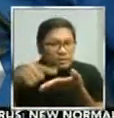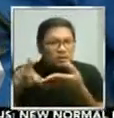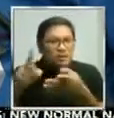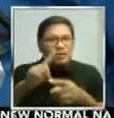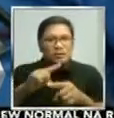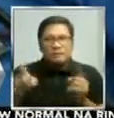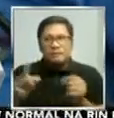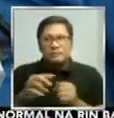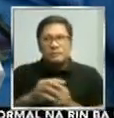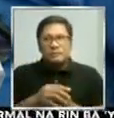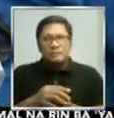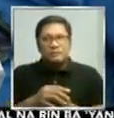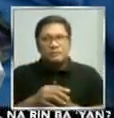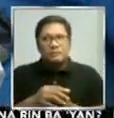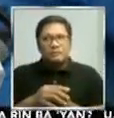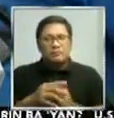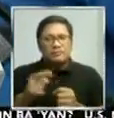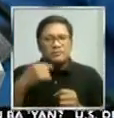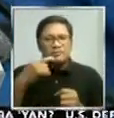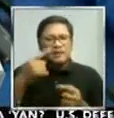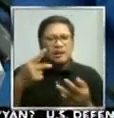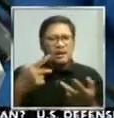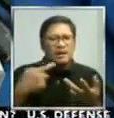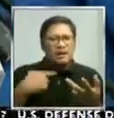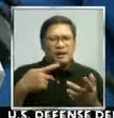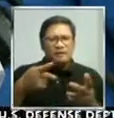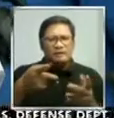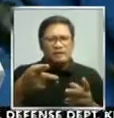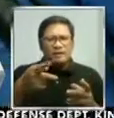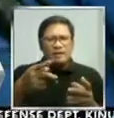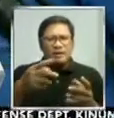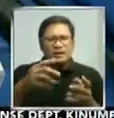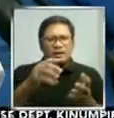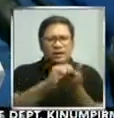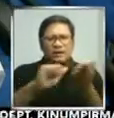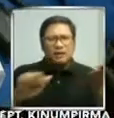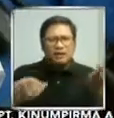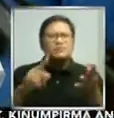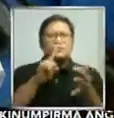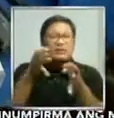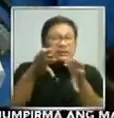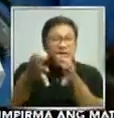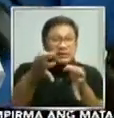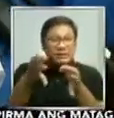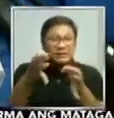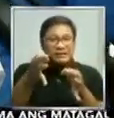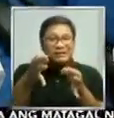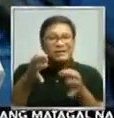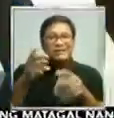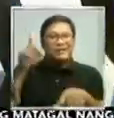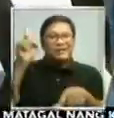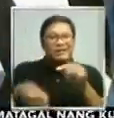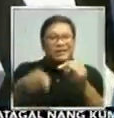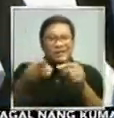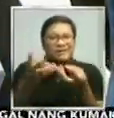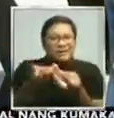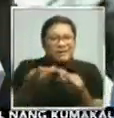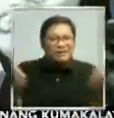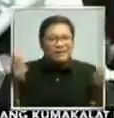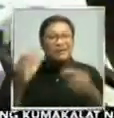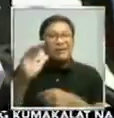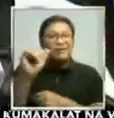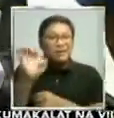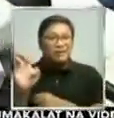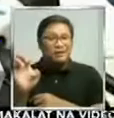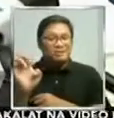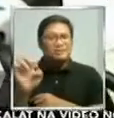post against dun sa Taytay Emergency. Na pinapaliwanag nila na hindi kasi nila kayang gamutin yung ganong case. First aid